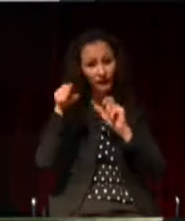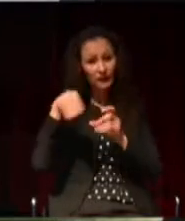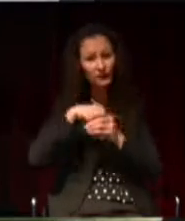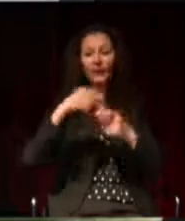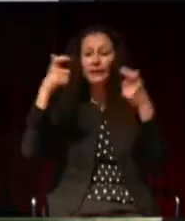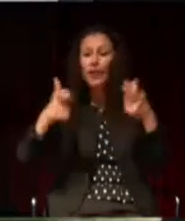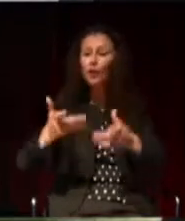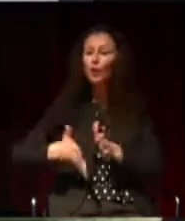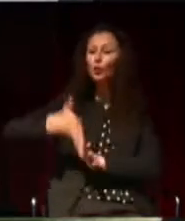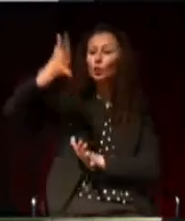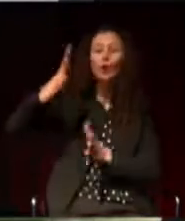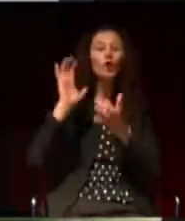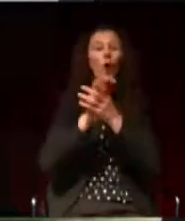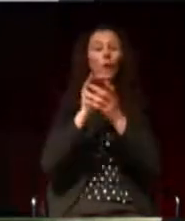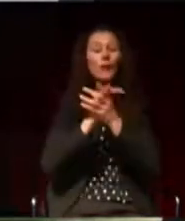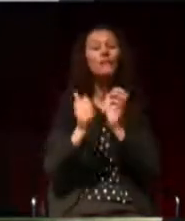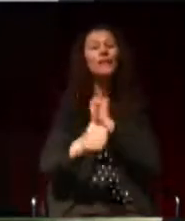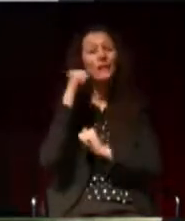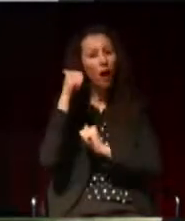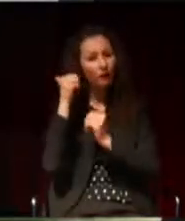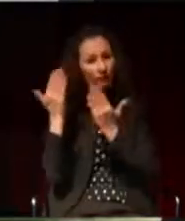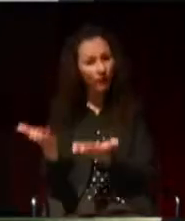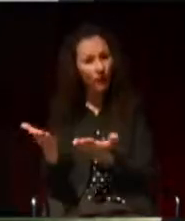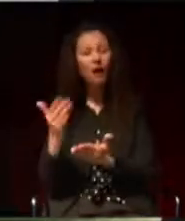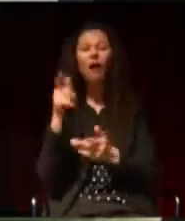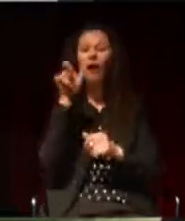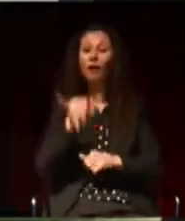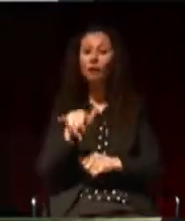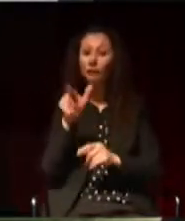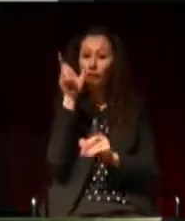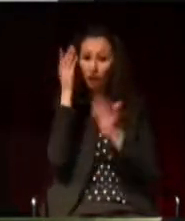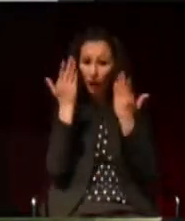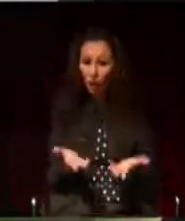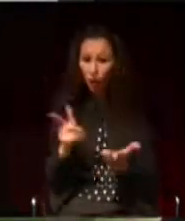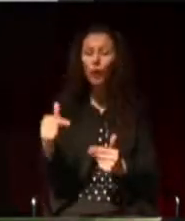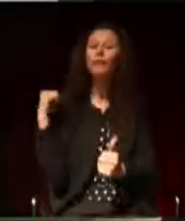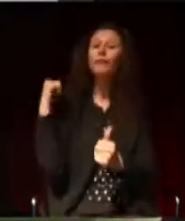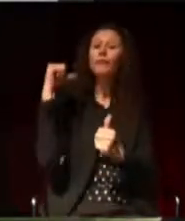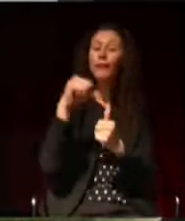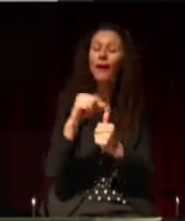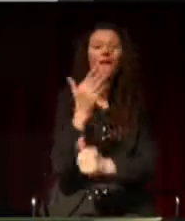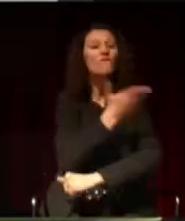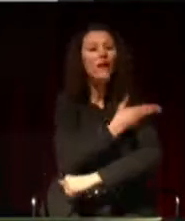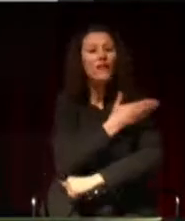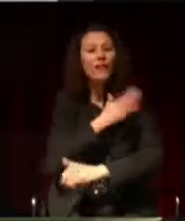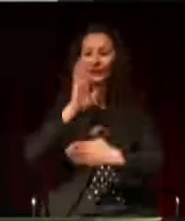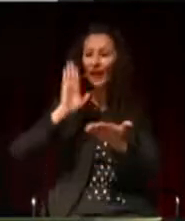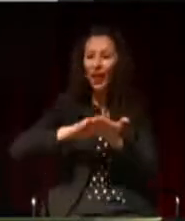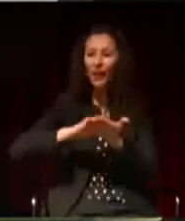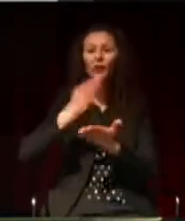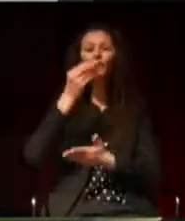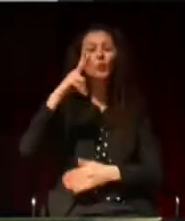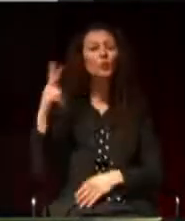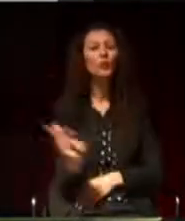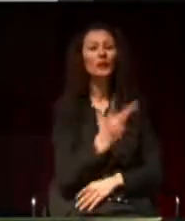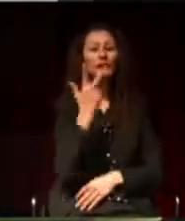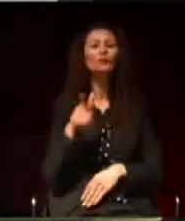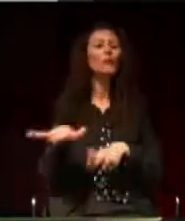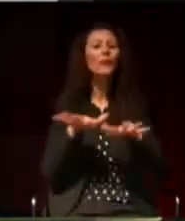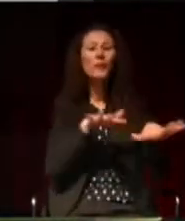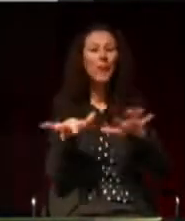yerlerinde, kooperatif hakların iadesi, müktesep haklarının kabul edilerek tekrar vatandaş eliyle çok hızlı bir şekilde